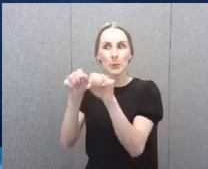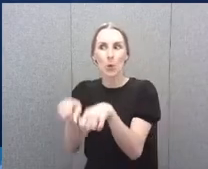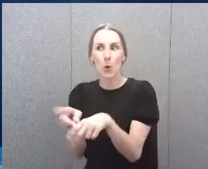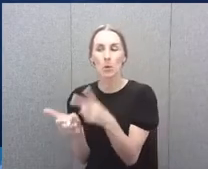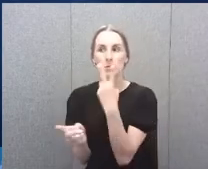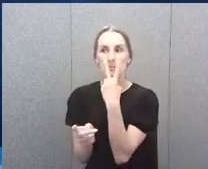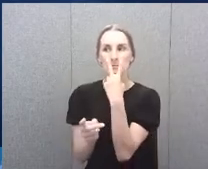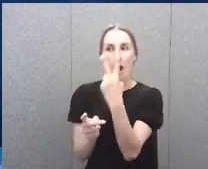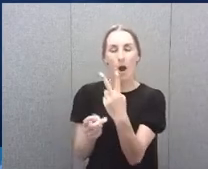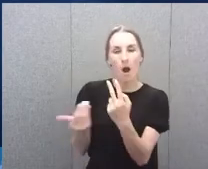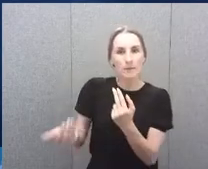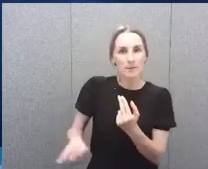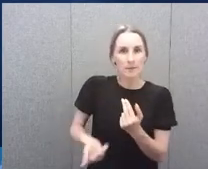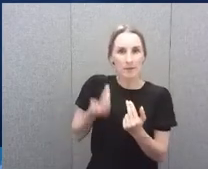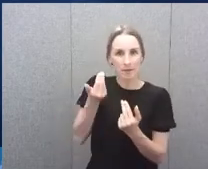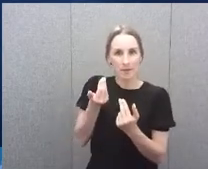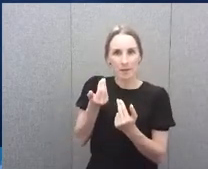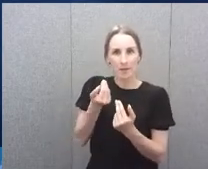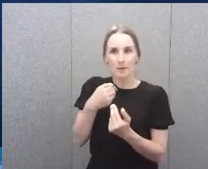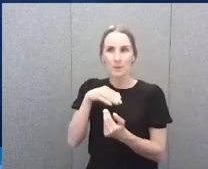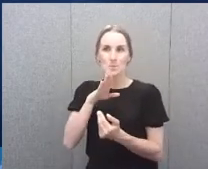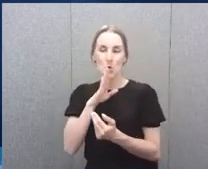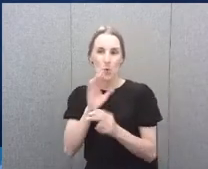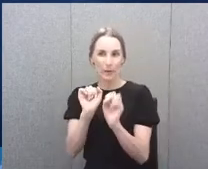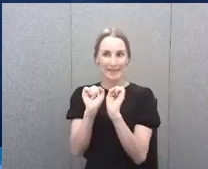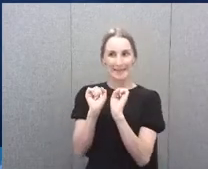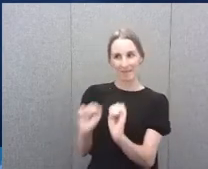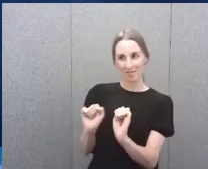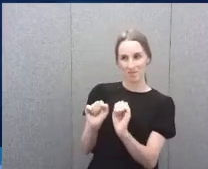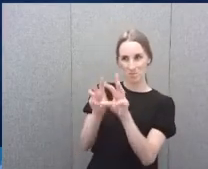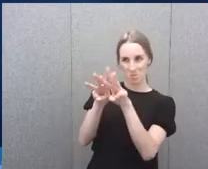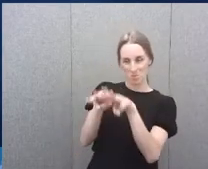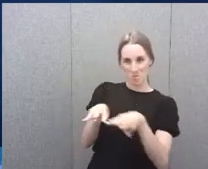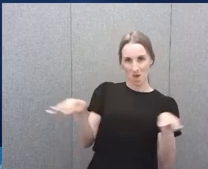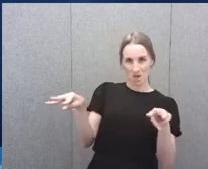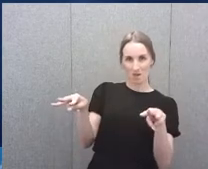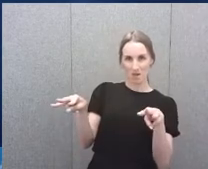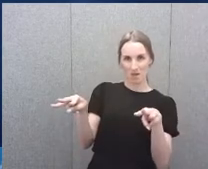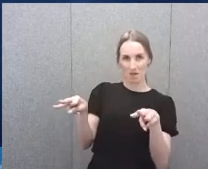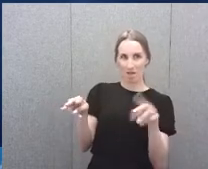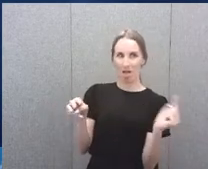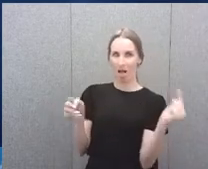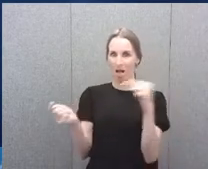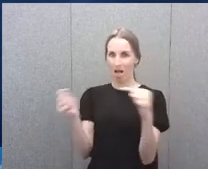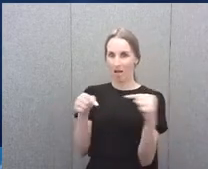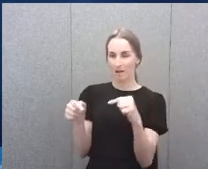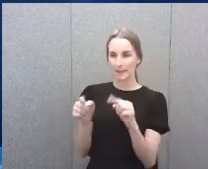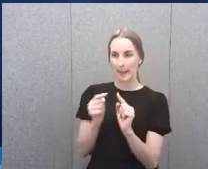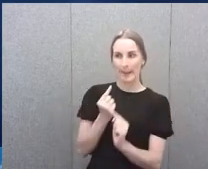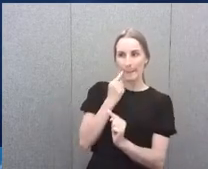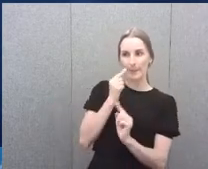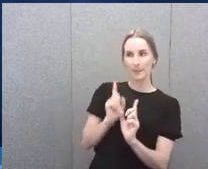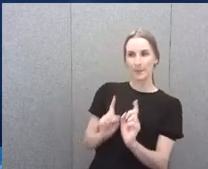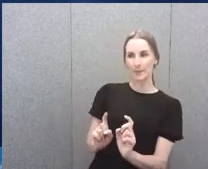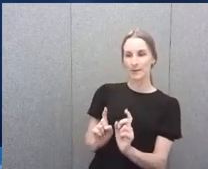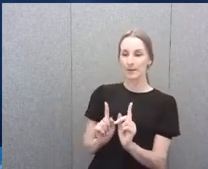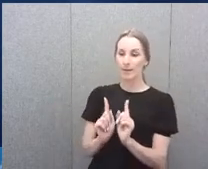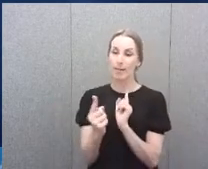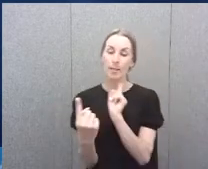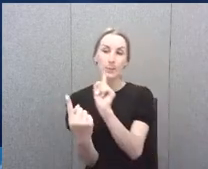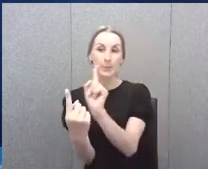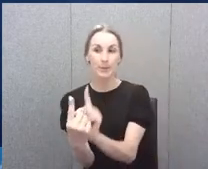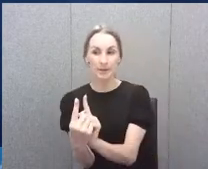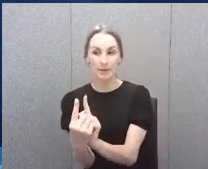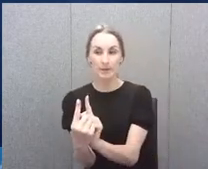Просто чтобы они увидели вживую женщину министра обороны. И на самом деле они так не смело потом ко